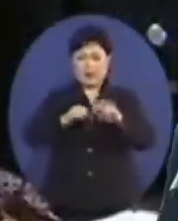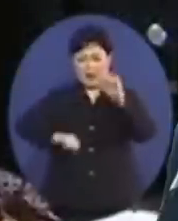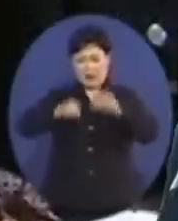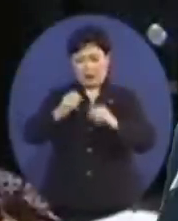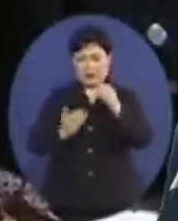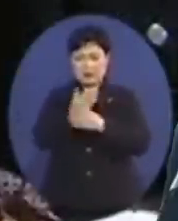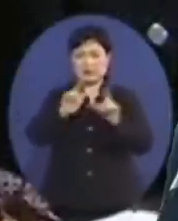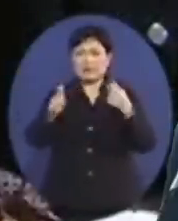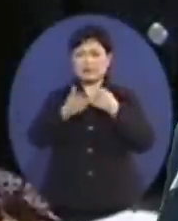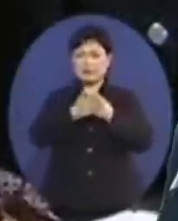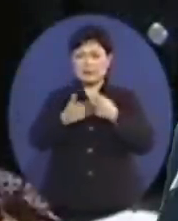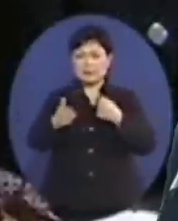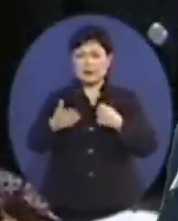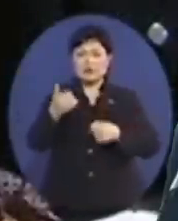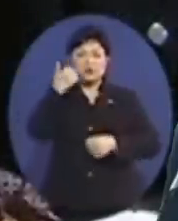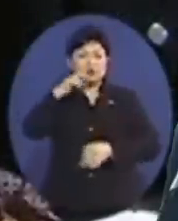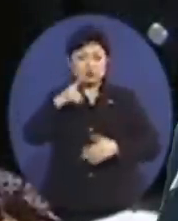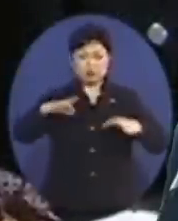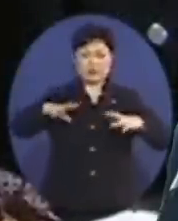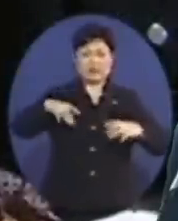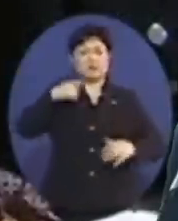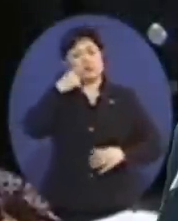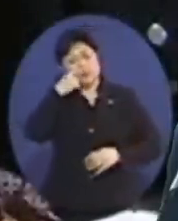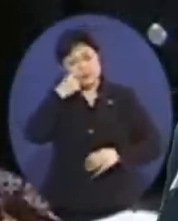아니니 아무든지 자랑치 못하게 하려 함이라.